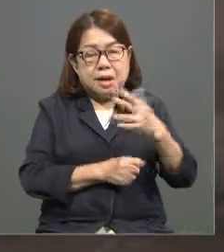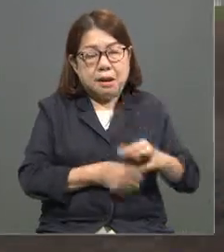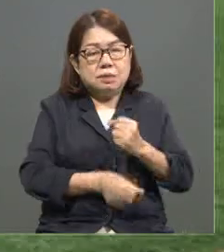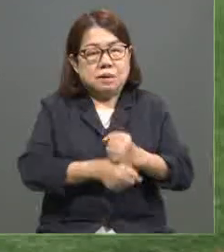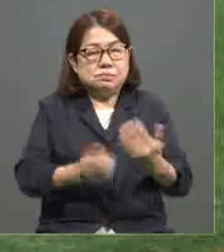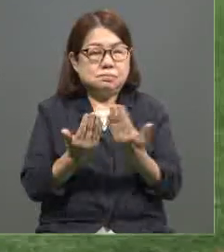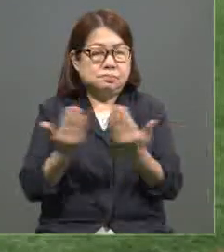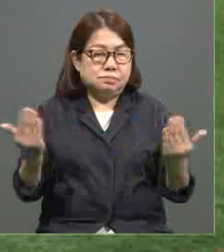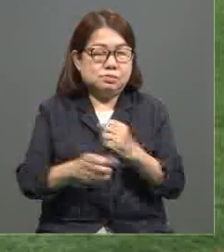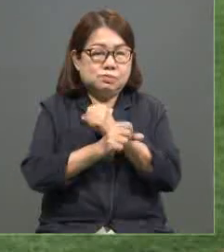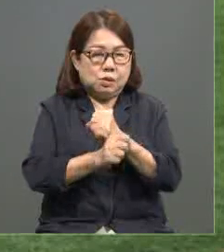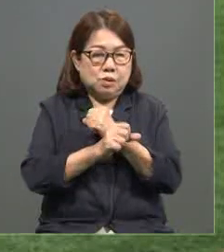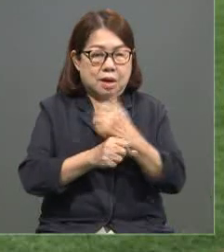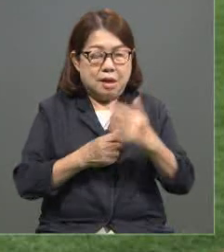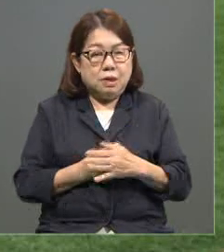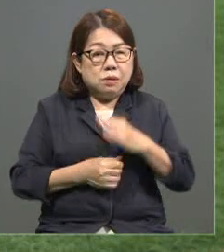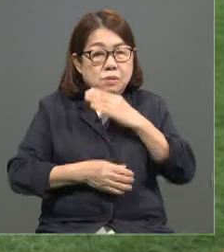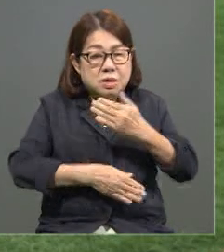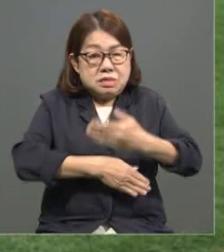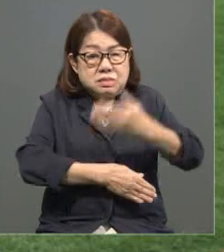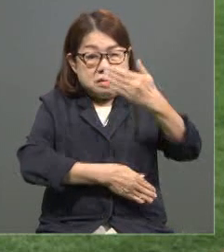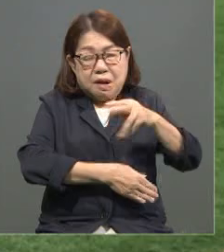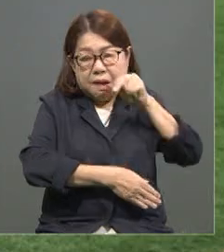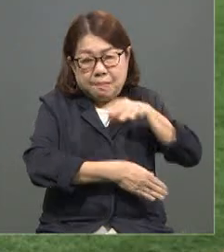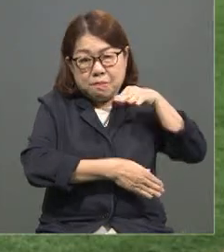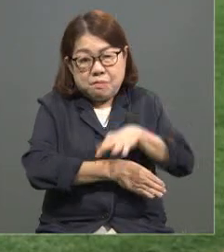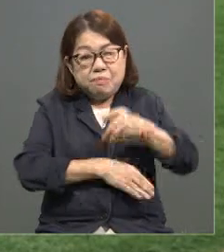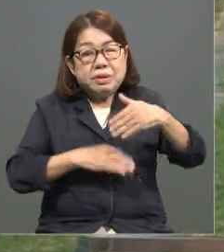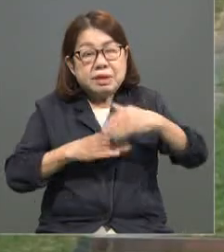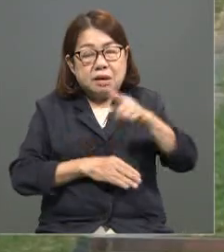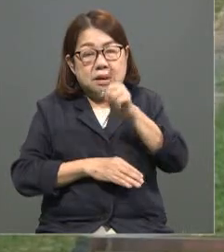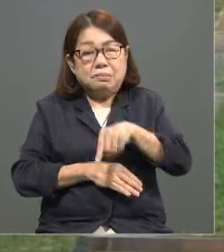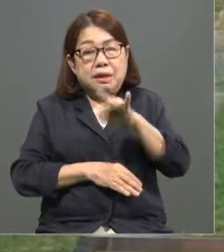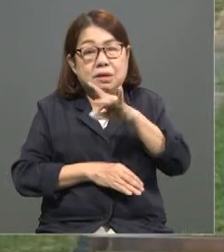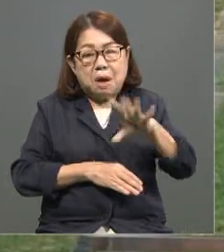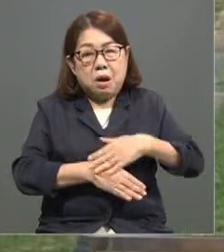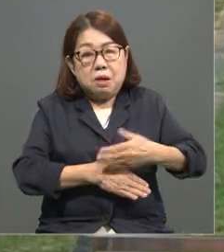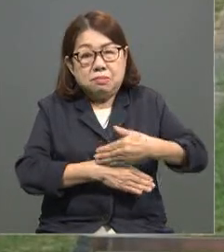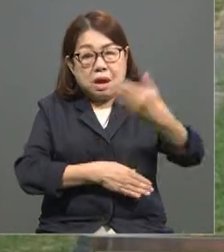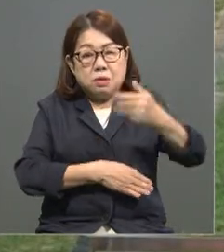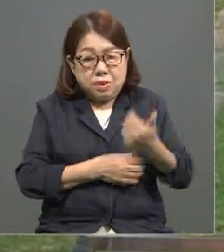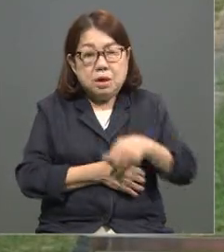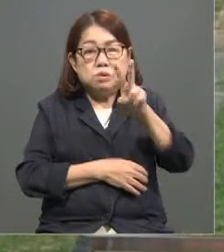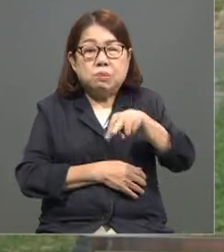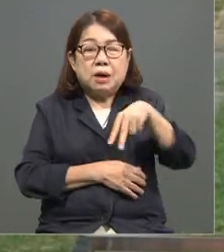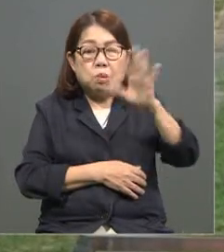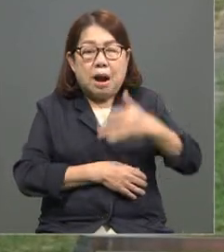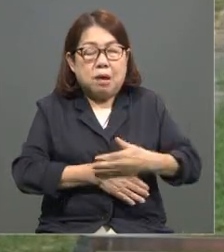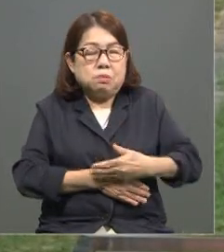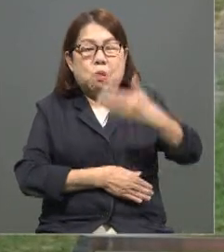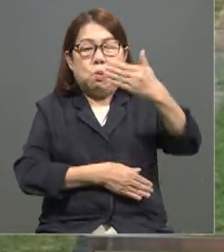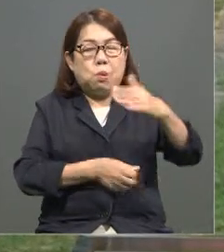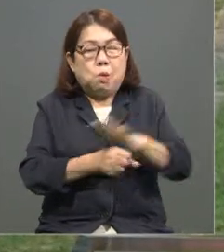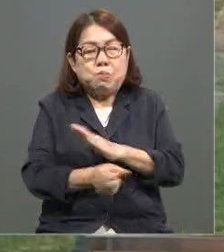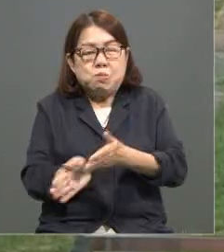ป้องกันน้ำไว้ล่วงหน้าเมื่อเขื่อนเจ้าพระยาระบายน้ำเกิน 1,800ลูกบาทเมตรต่อวินาทีเพราะฉะนั้นวันนี้ 2,000กว่าแล้วก็ยกขึ้นมาให้เต็ม